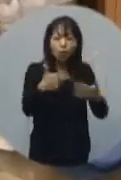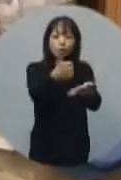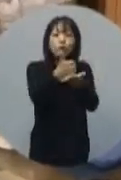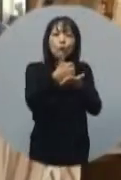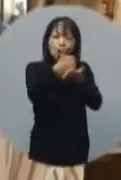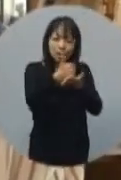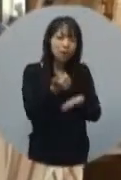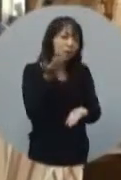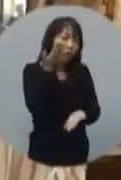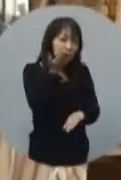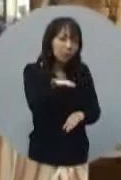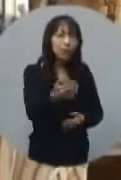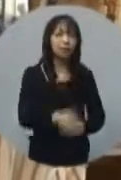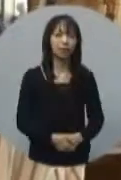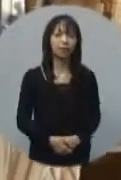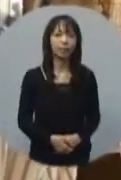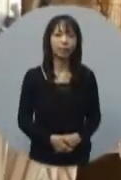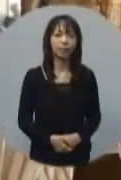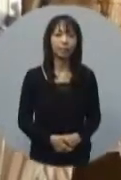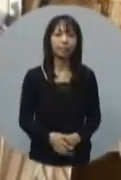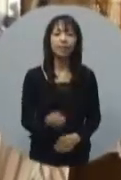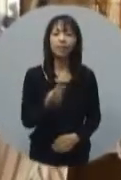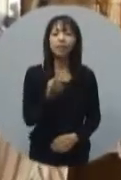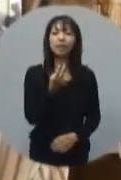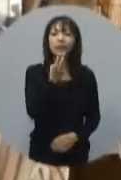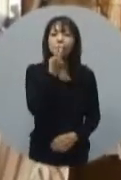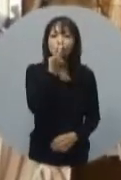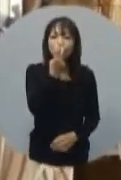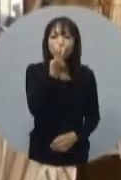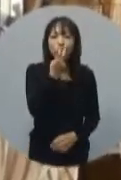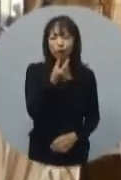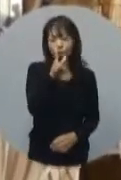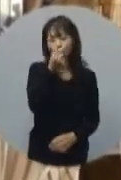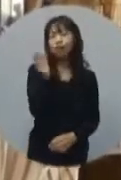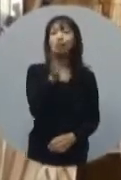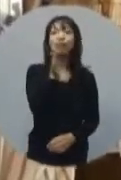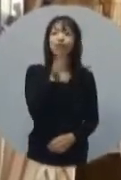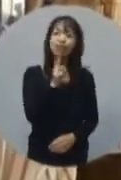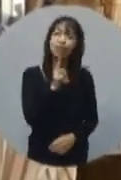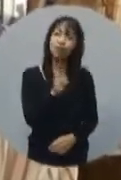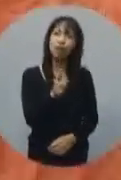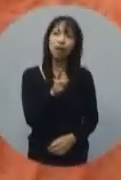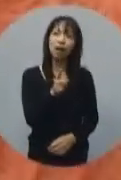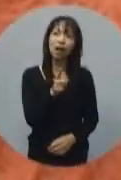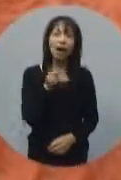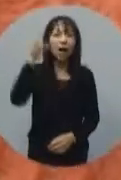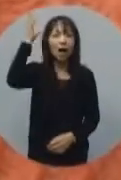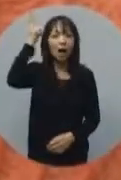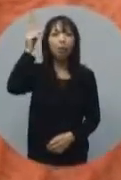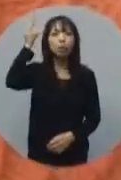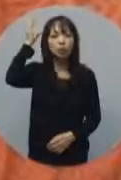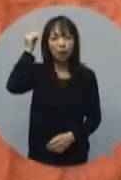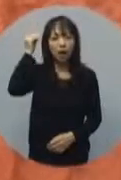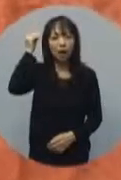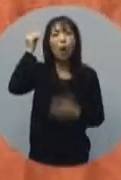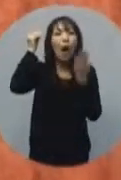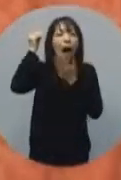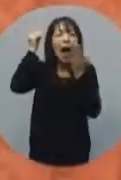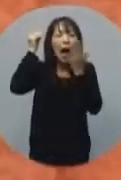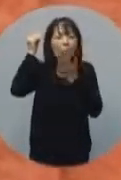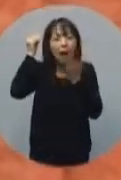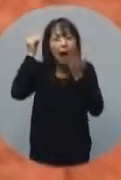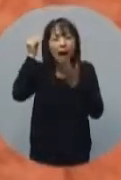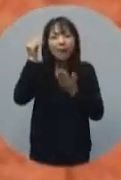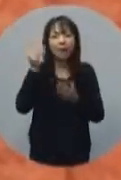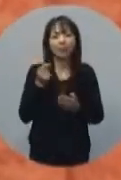に伺ってみました。 匂いがあんまり臭くないっていうか、あと油もすご